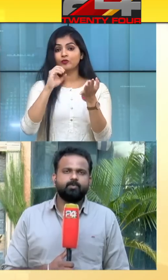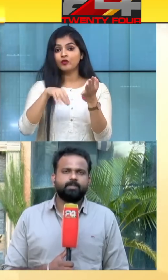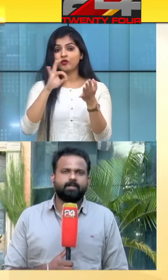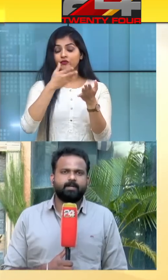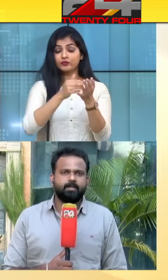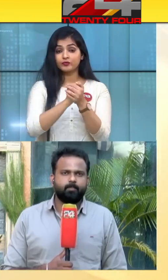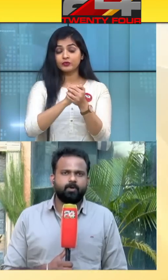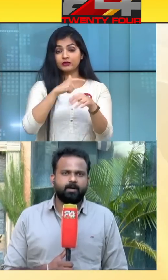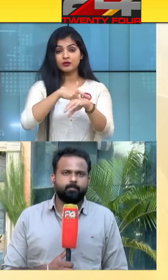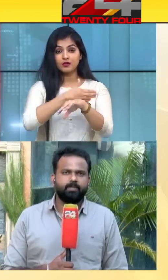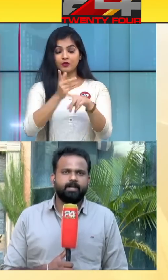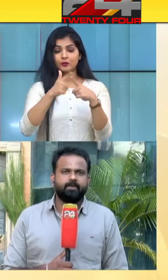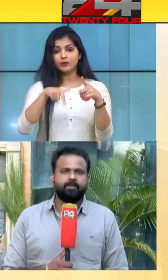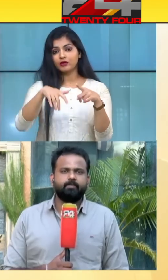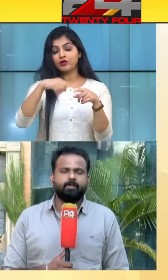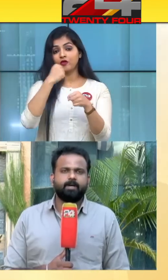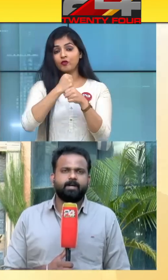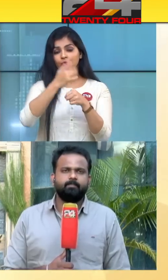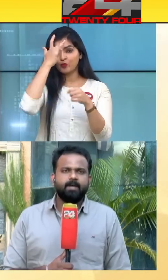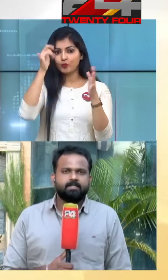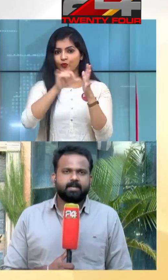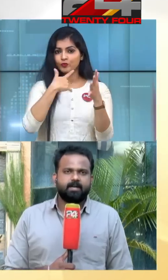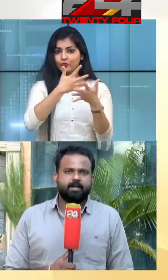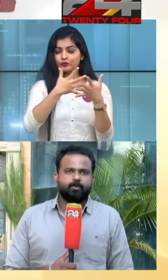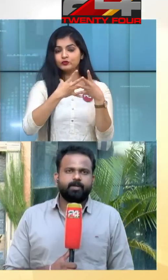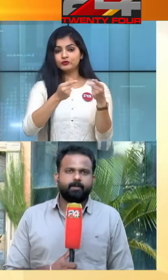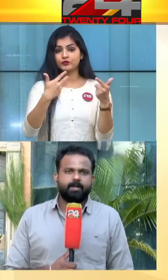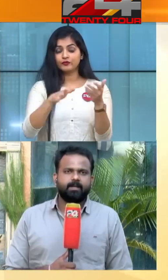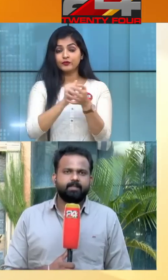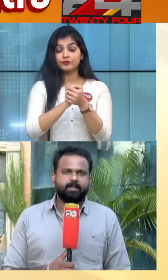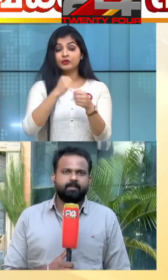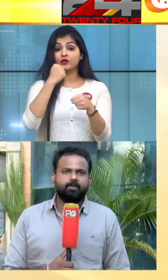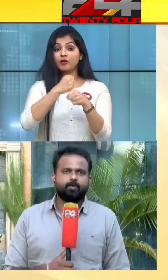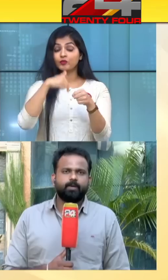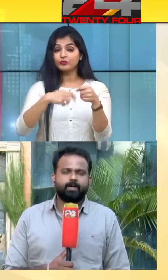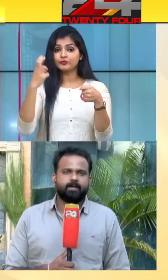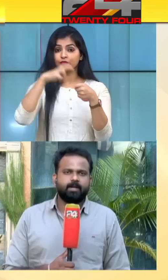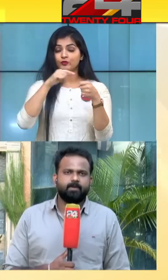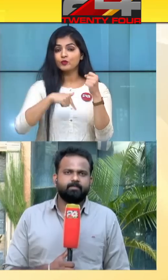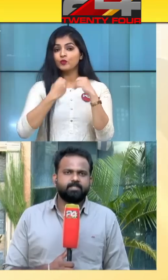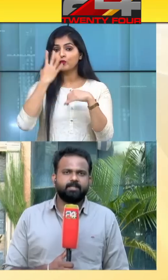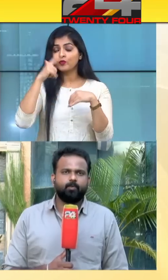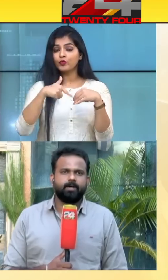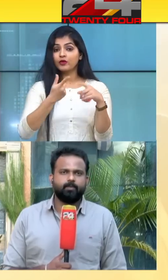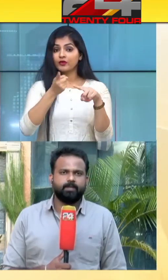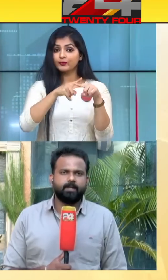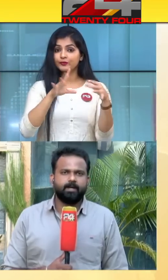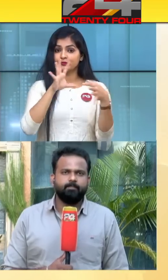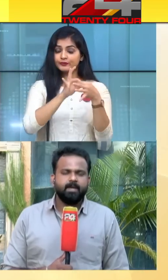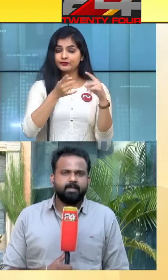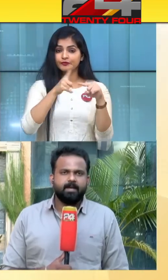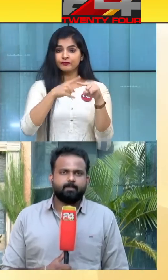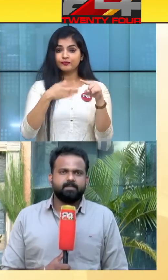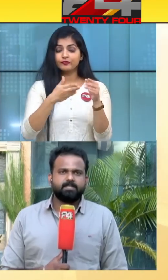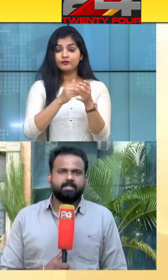സർക്കാരിന് കഴിഞ്ഞുവെന്നതാണ് ഇപ്പോൾ പുതുതായി വരുന്ന വിവരം. കാരണം സർക്കാരിൻ്റെ ഒരു ഇടപെടൽ ഇന്ന് രാവിലെയോടുകൂടിയാണ് കാര്യമായി ഈ വിഷയത്തിൽ ഉണ്ടാകുന്നത്.